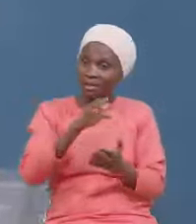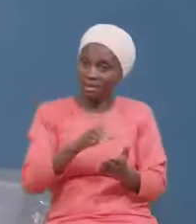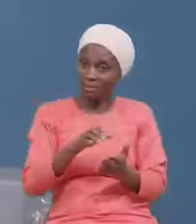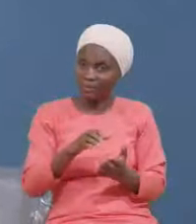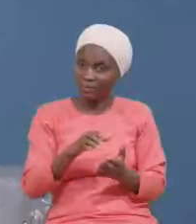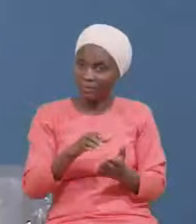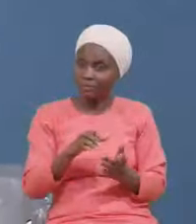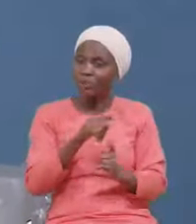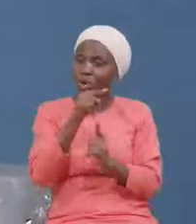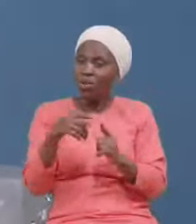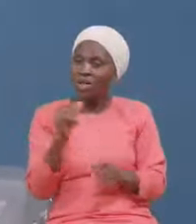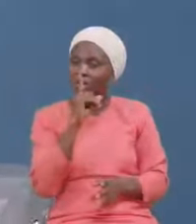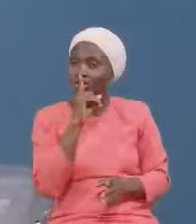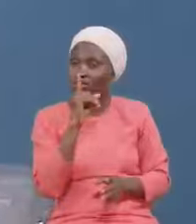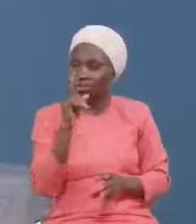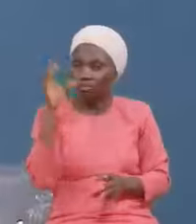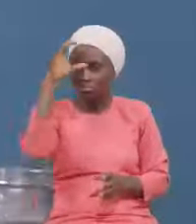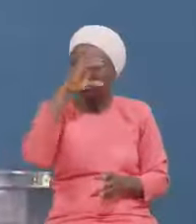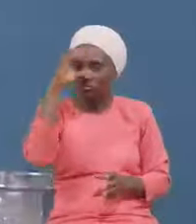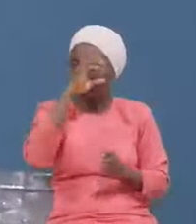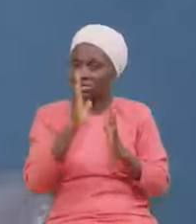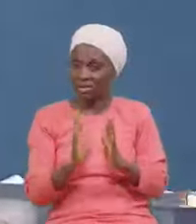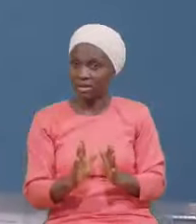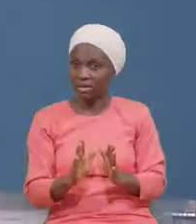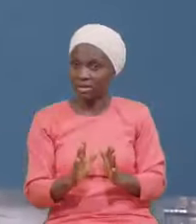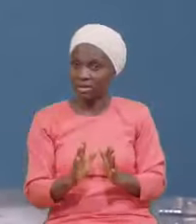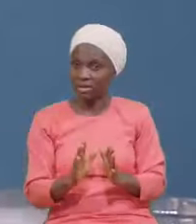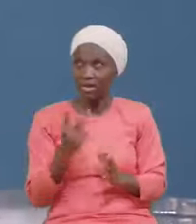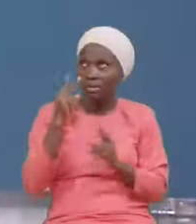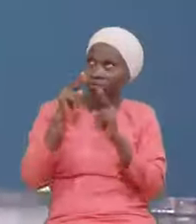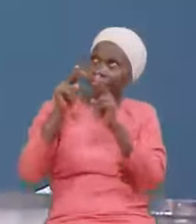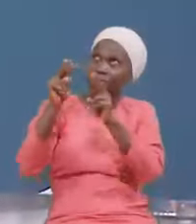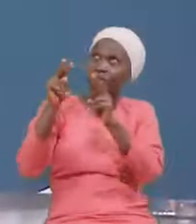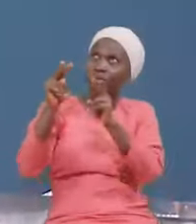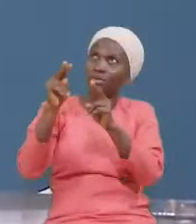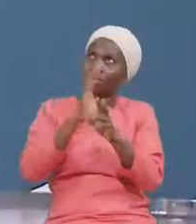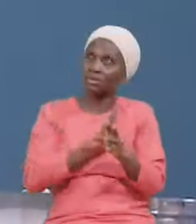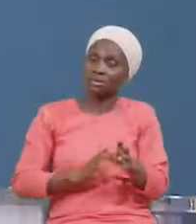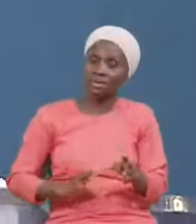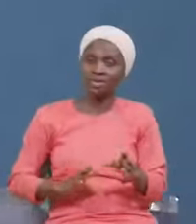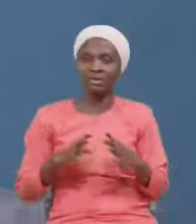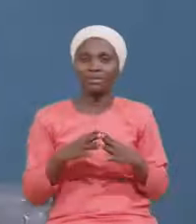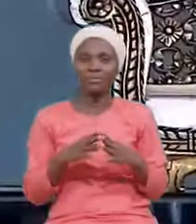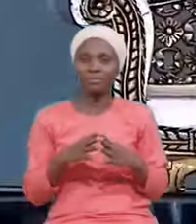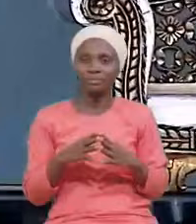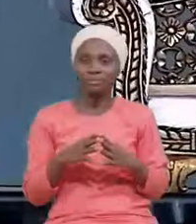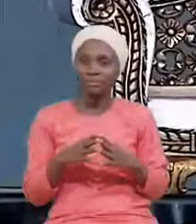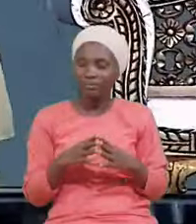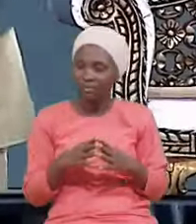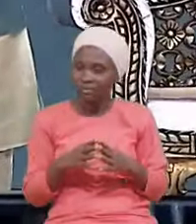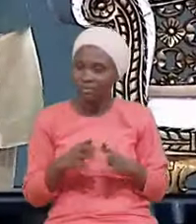కోసం బలి అర్పణగా వచ్చిన గొర్రె పిల్ల ఆయన యథార్థంగా నేను ఎదురు చూస్తున్నాను ఇదిగో నేను క్రీస్తును కనుగొంటున్నాను